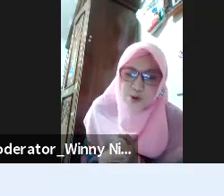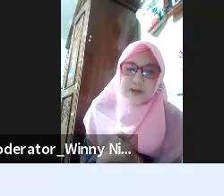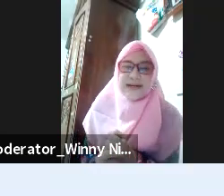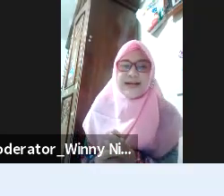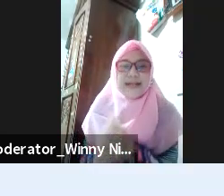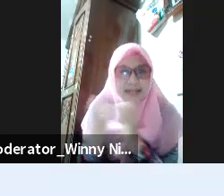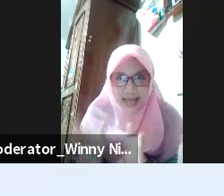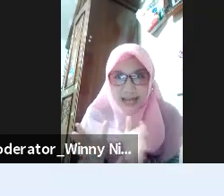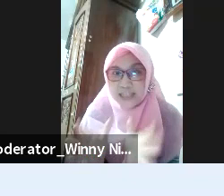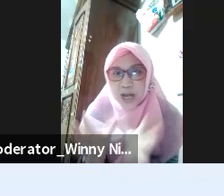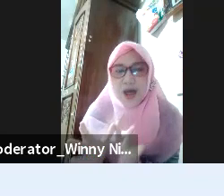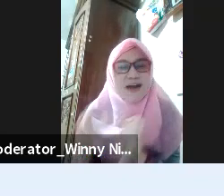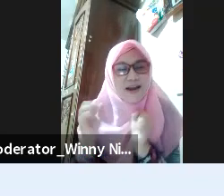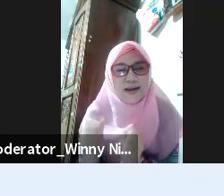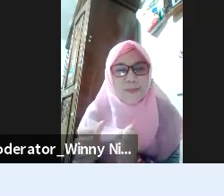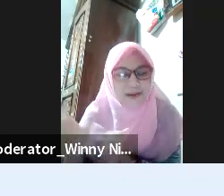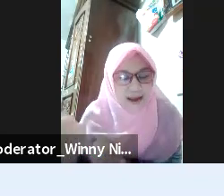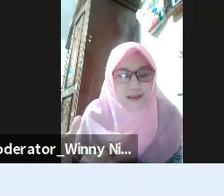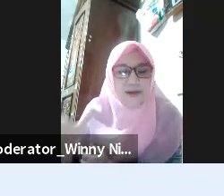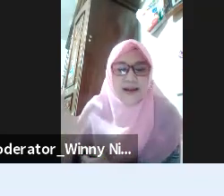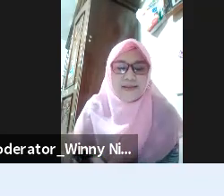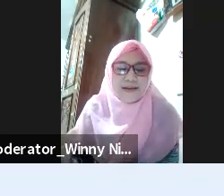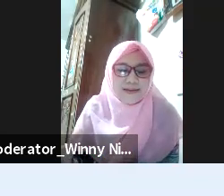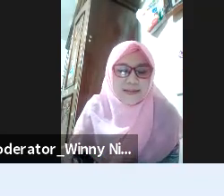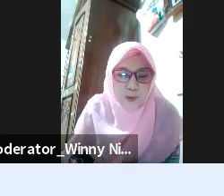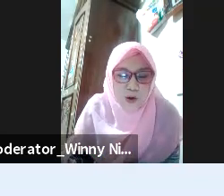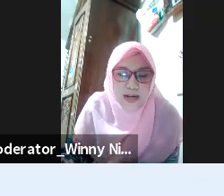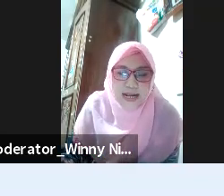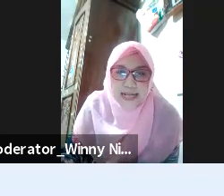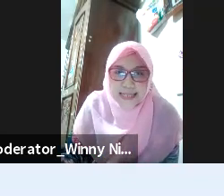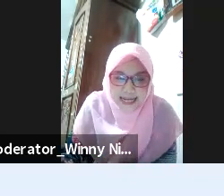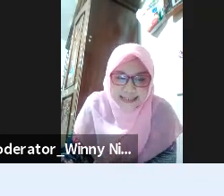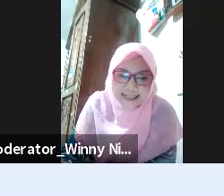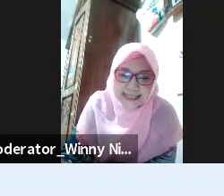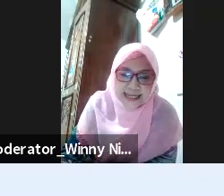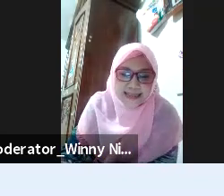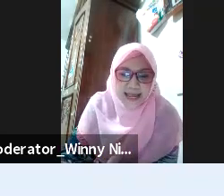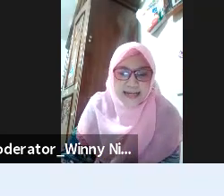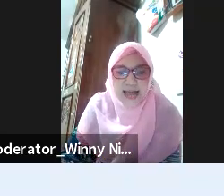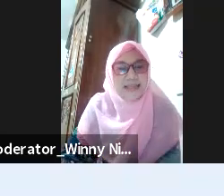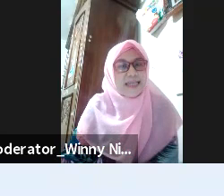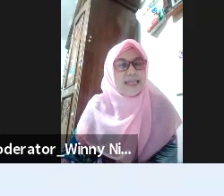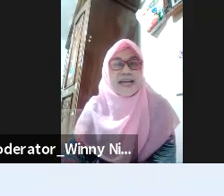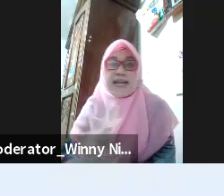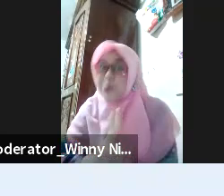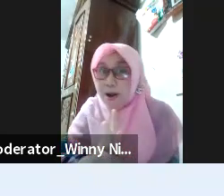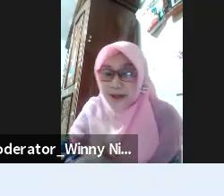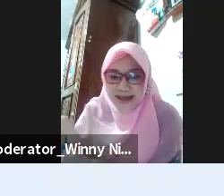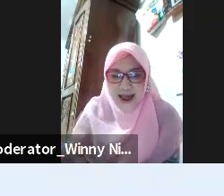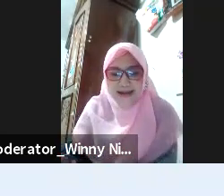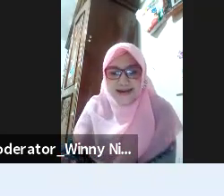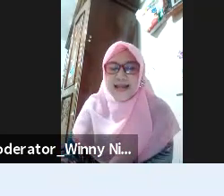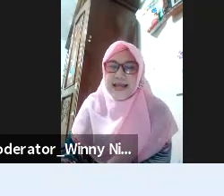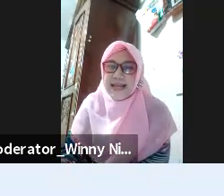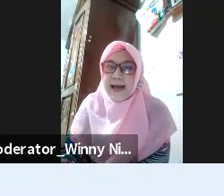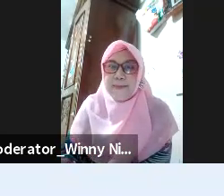Ibu, yang insya Allah hari ini webinarnya akan berjalan lancar dan seru. Jadi sesi kita ini akan terdiri dari 2